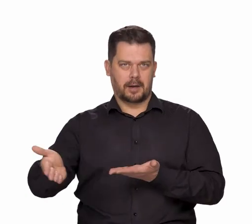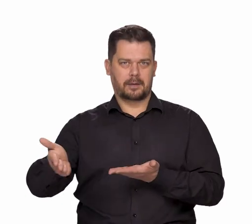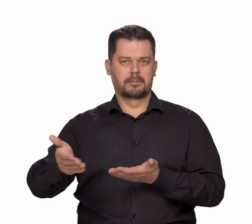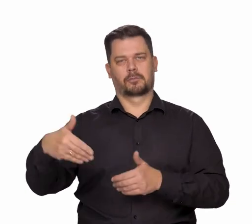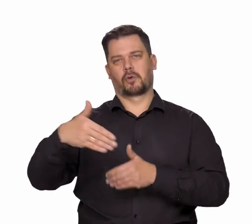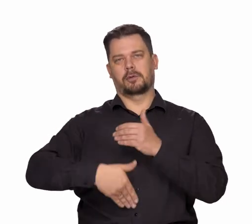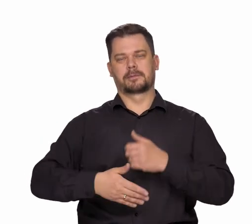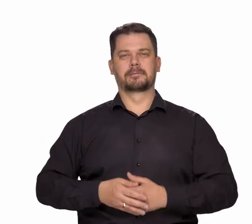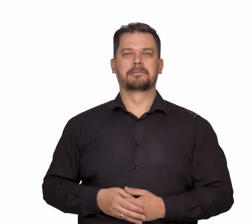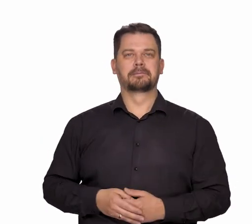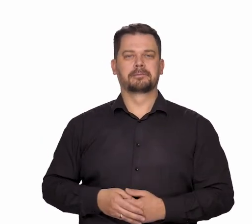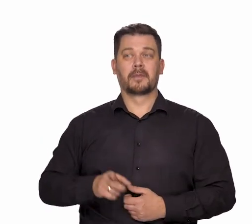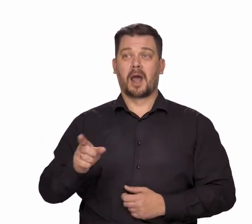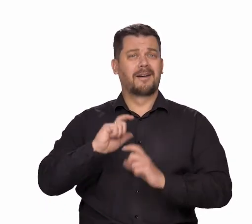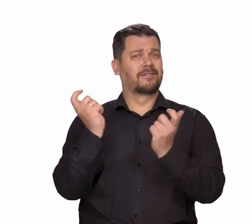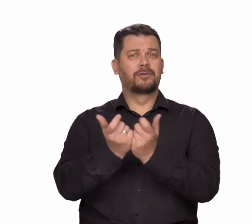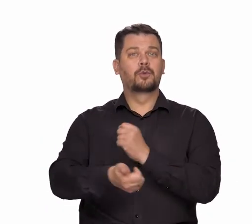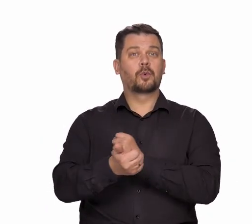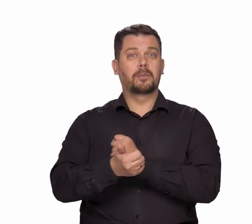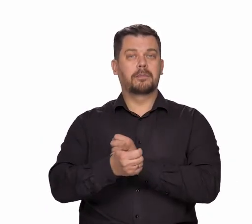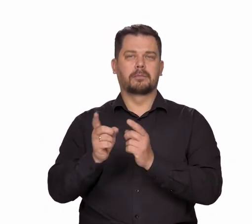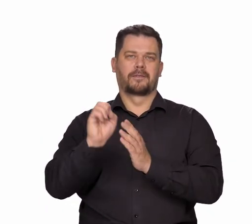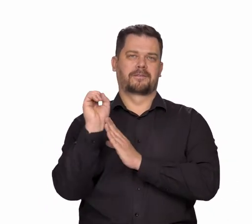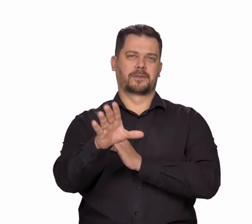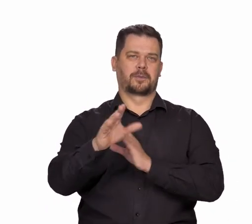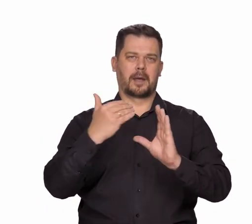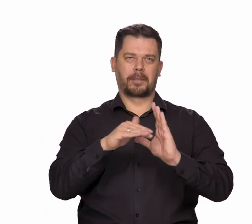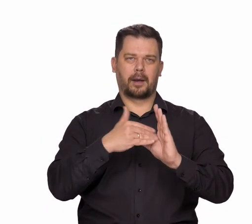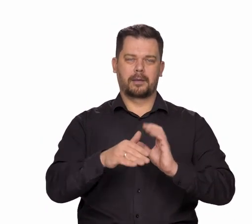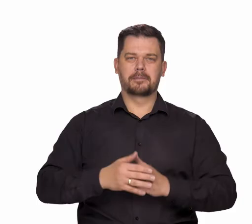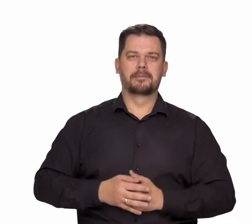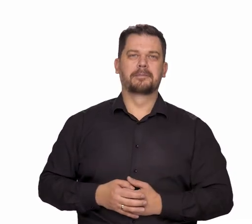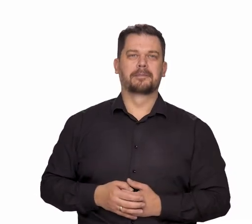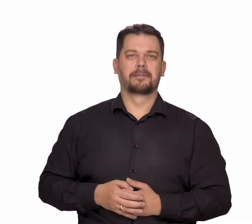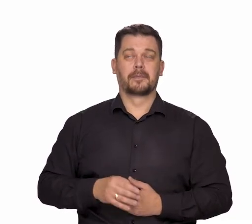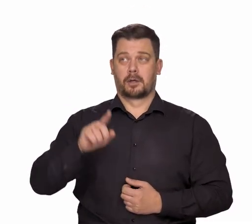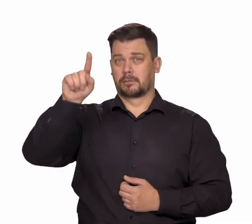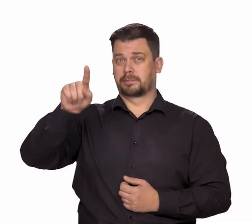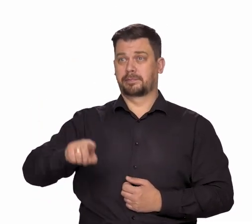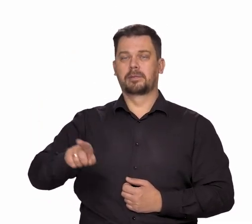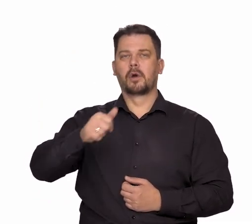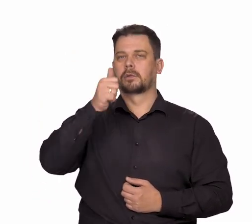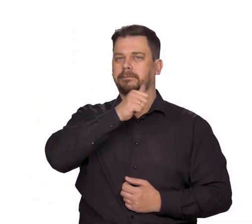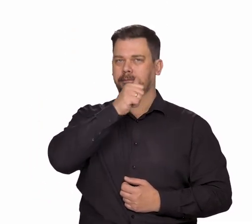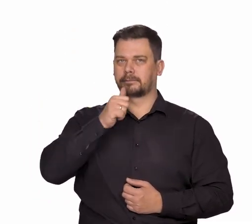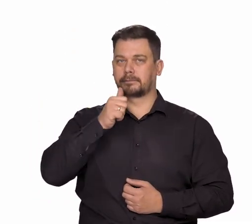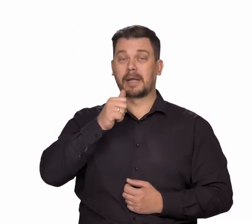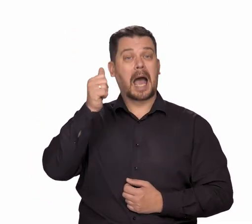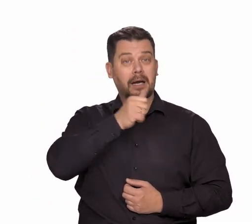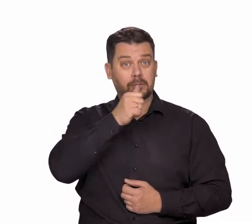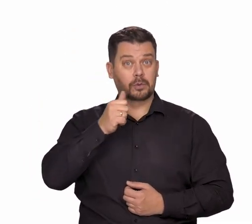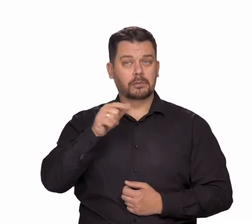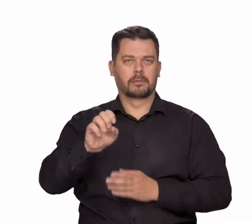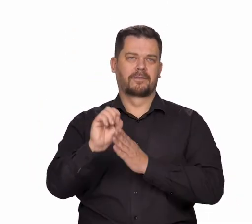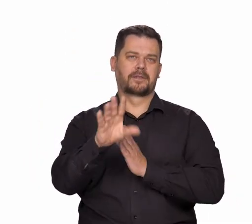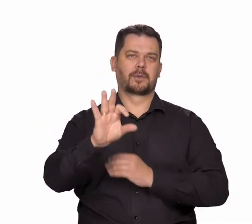Idź dalej, aby zakończyć. Swoje dokumenty dostaniesz też na maila. Są one zaszyfrowane,